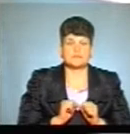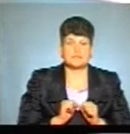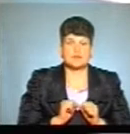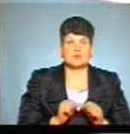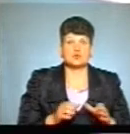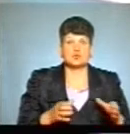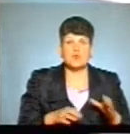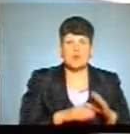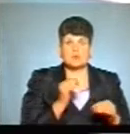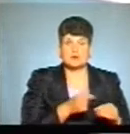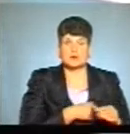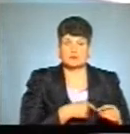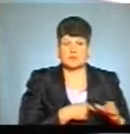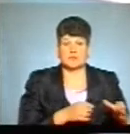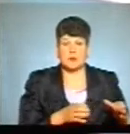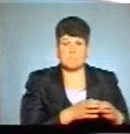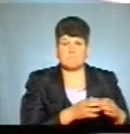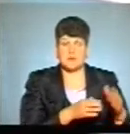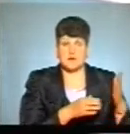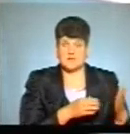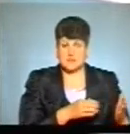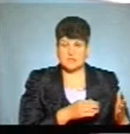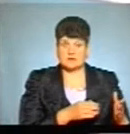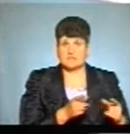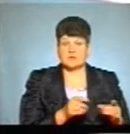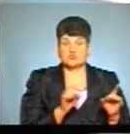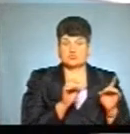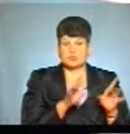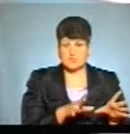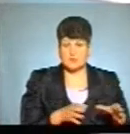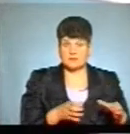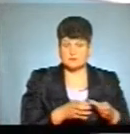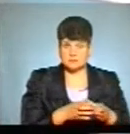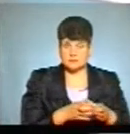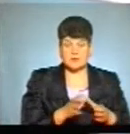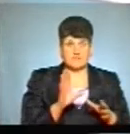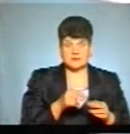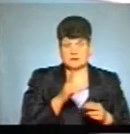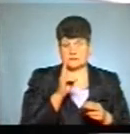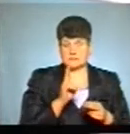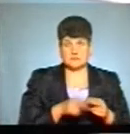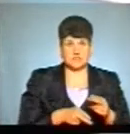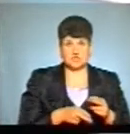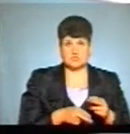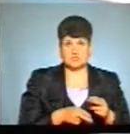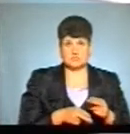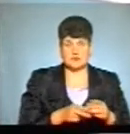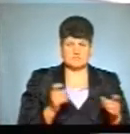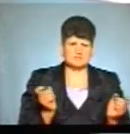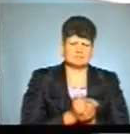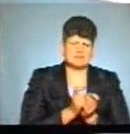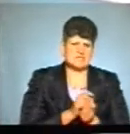Обраний в партійних списках, як правило, якщо він покидає свою фракцію, тому це все завершується певними там